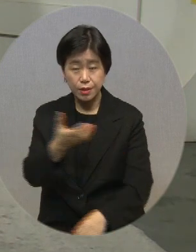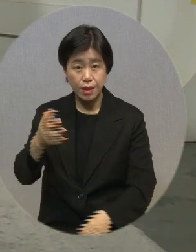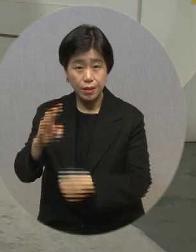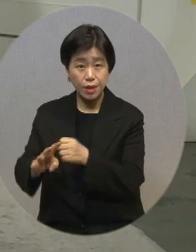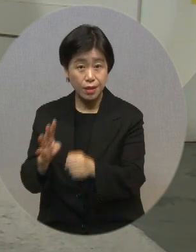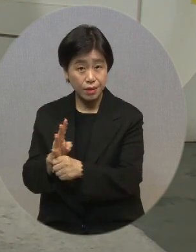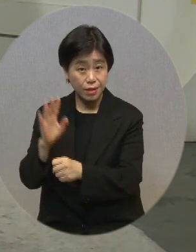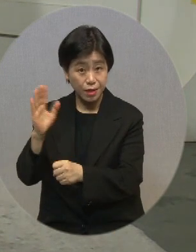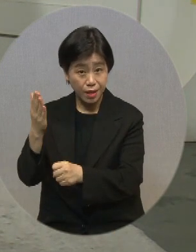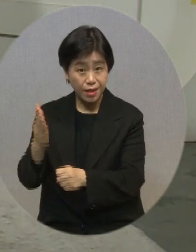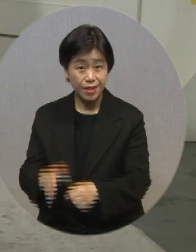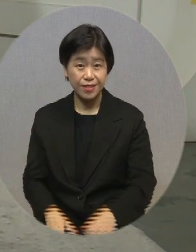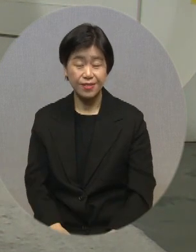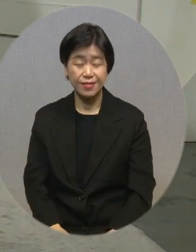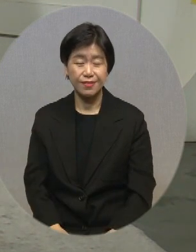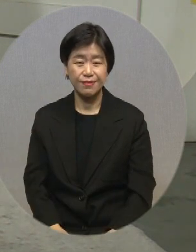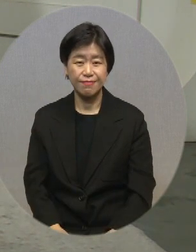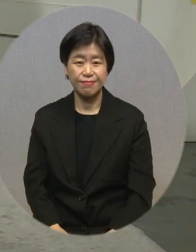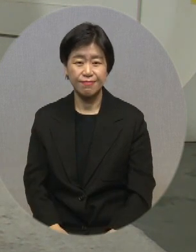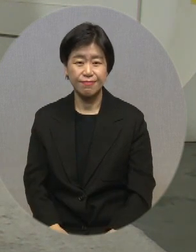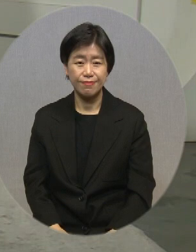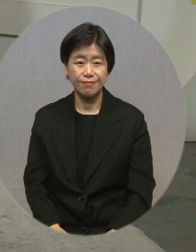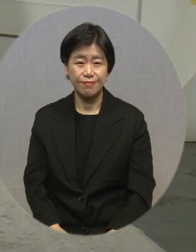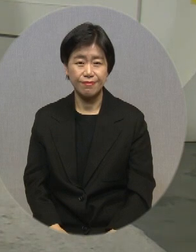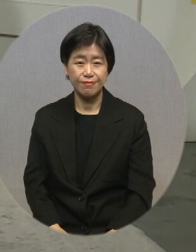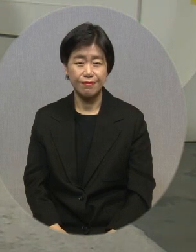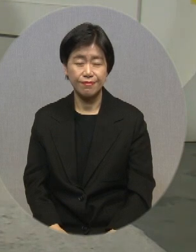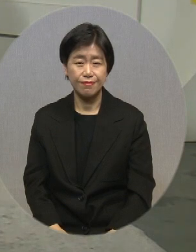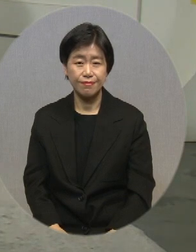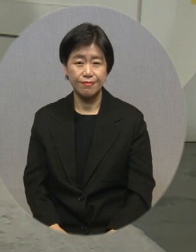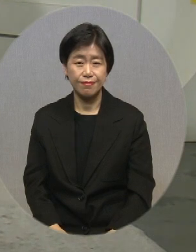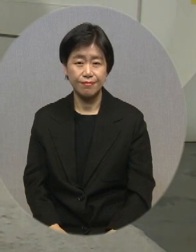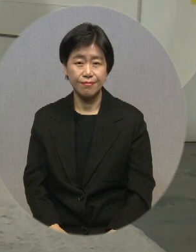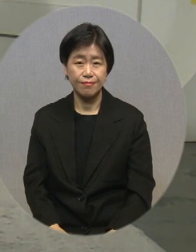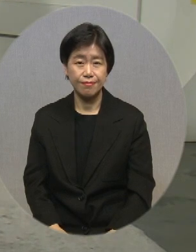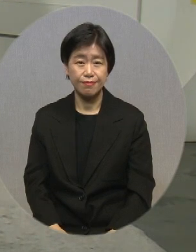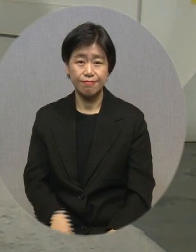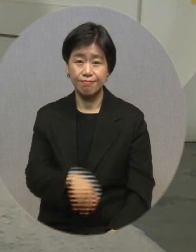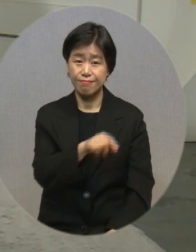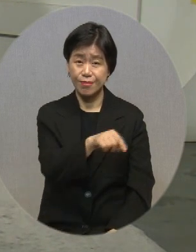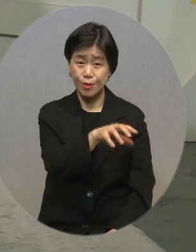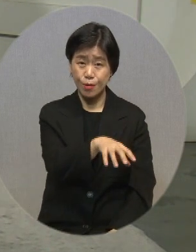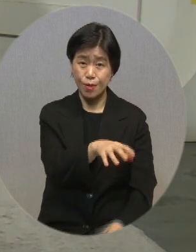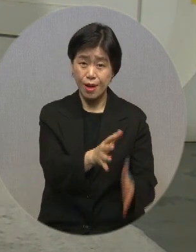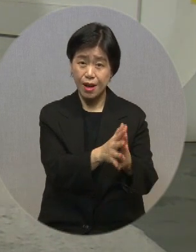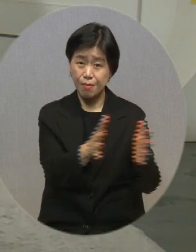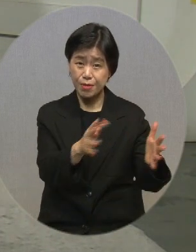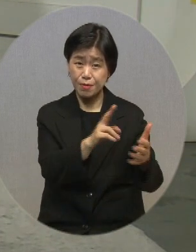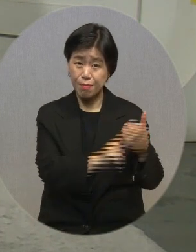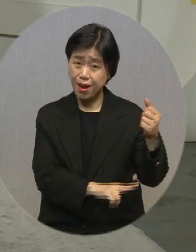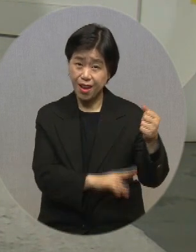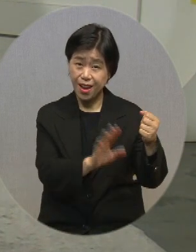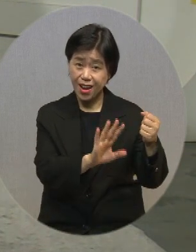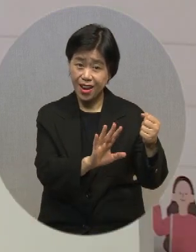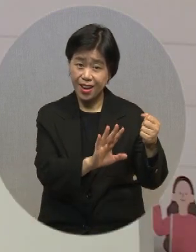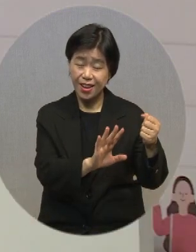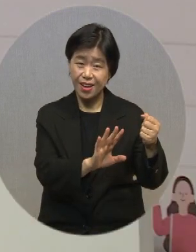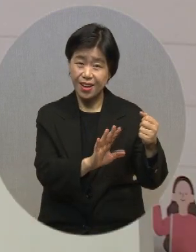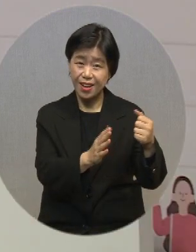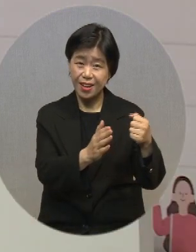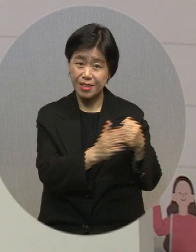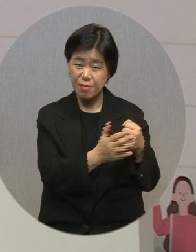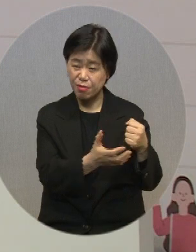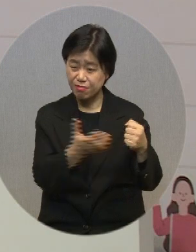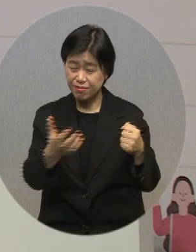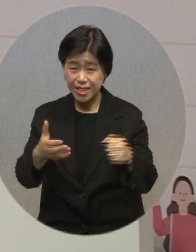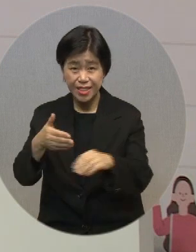오시지 그랬어요? 예. 아직 저쪽에 저 그러니까 저 아파트가 안 팔려갖고. 아, 네.